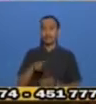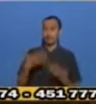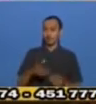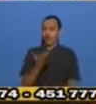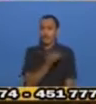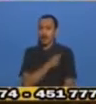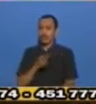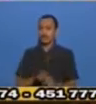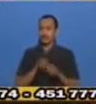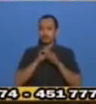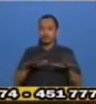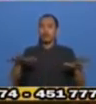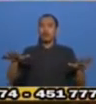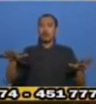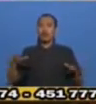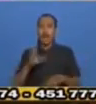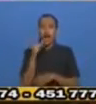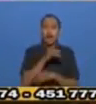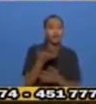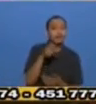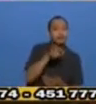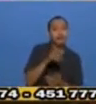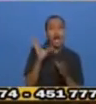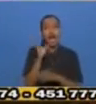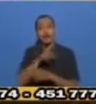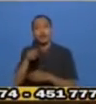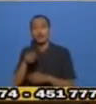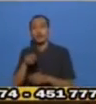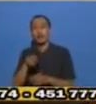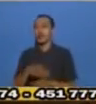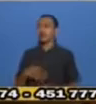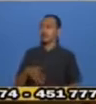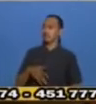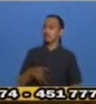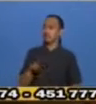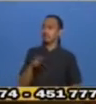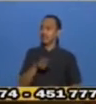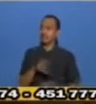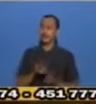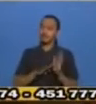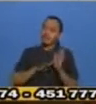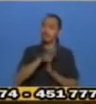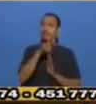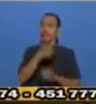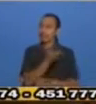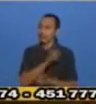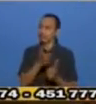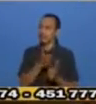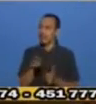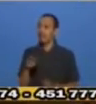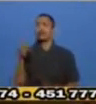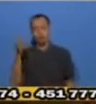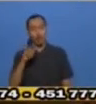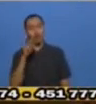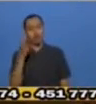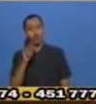di salah satu tempat juga melaksanakan vaksin massal. Ini salah satu percepatan juga ya Bu Dokter ya. Betul. Nah bagi masyarakat yang saat ini menyaksikan